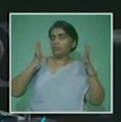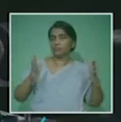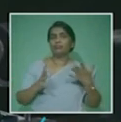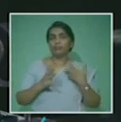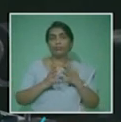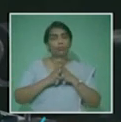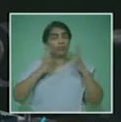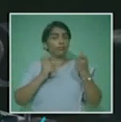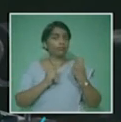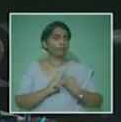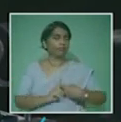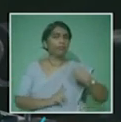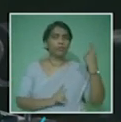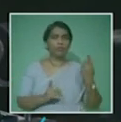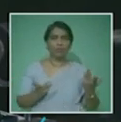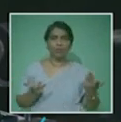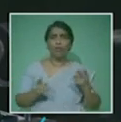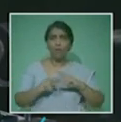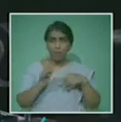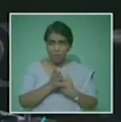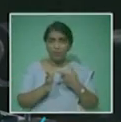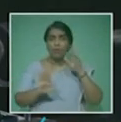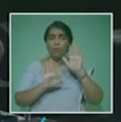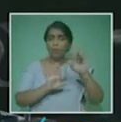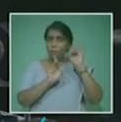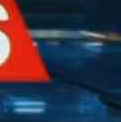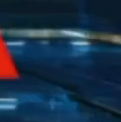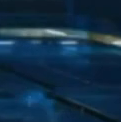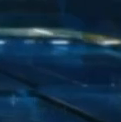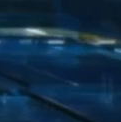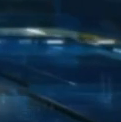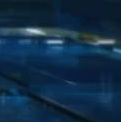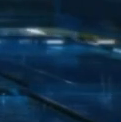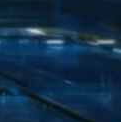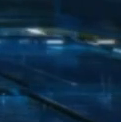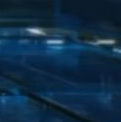නේද විශාල ආර්ථික නැගීමක් සිද්ධ වෙනවා. එහෙම මහාචාර්යවරු මේ රට පාලනය කරනවා. මොකද මේ වෙලා තිබෙන්නේ?